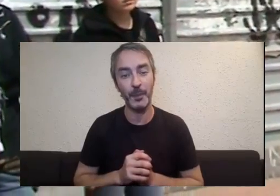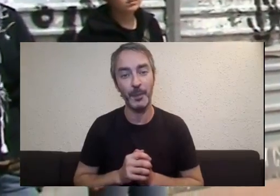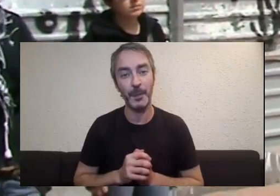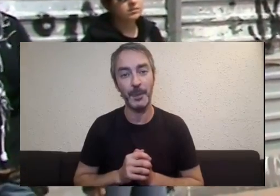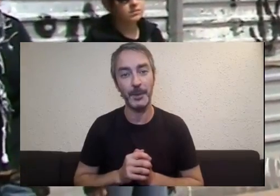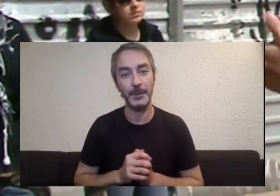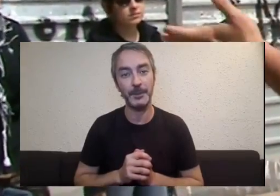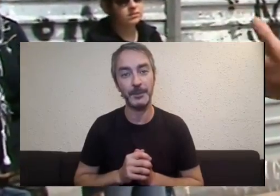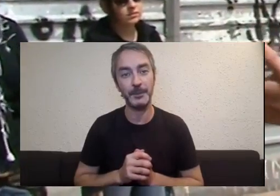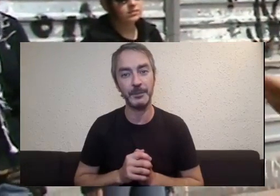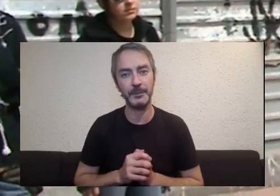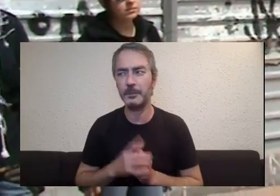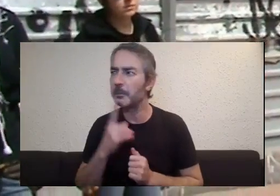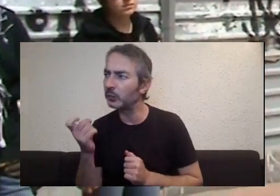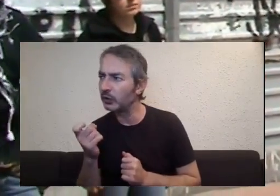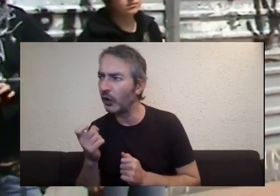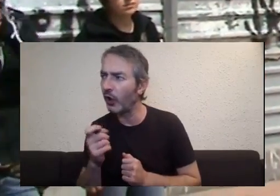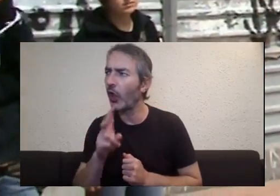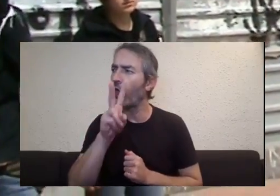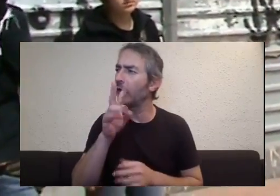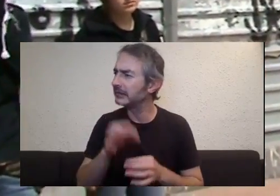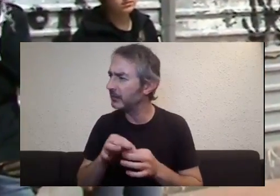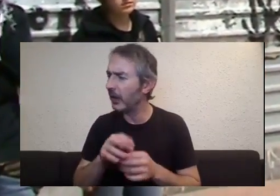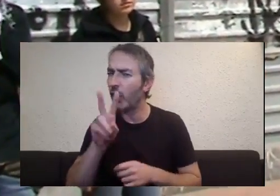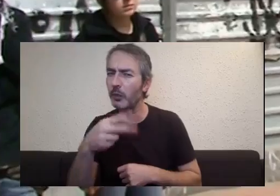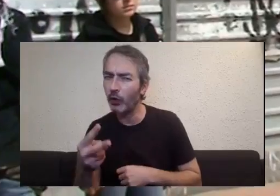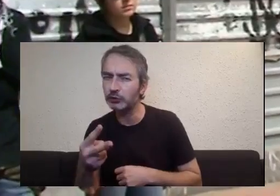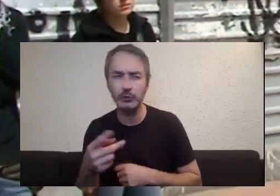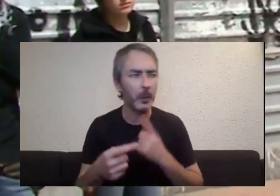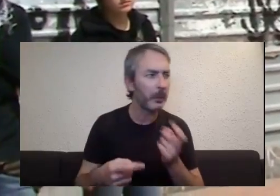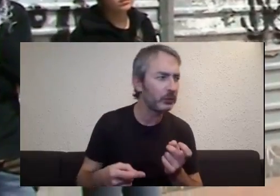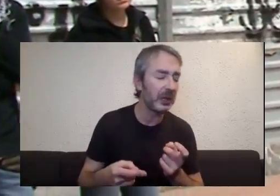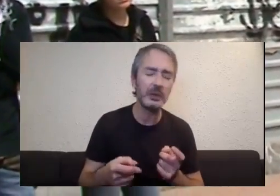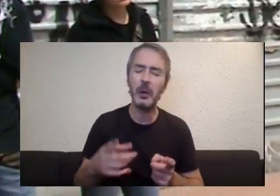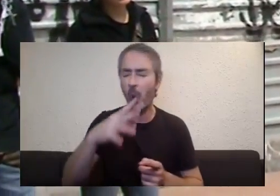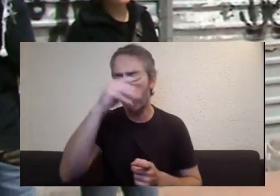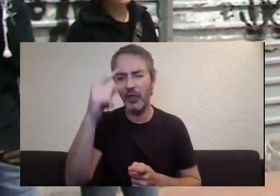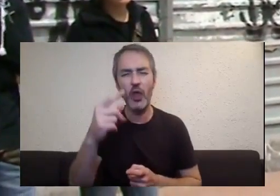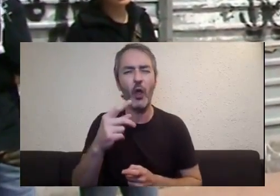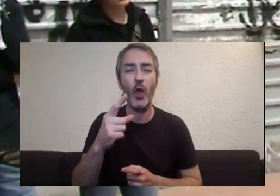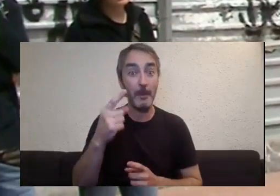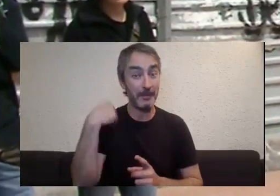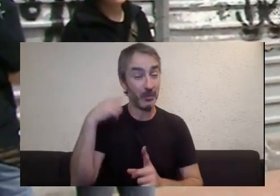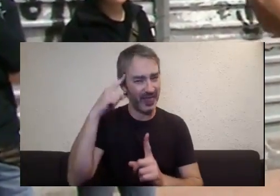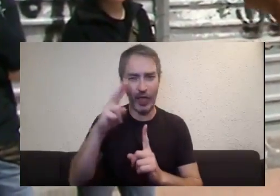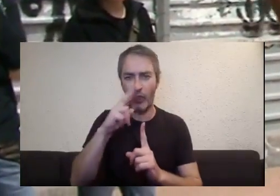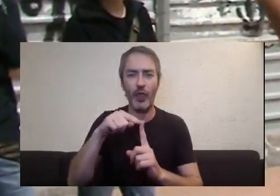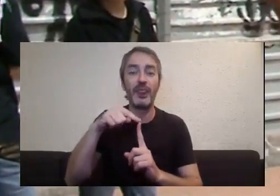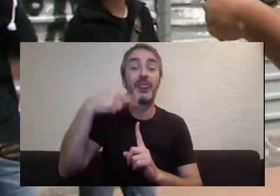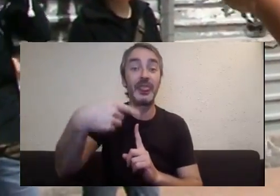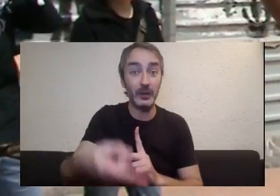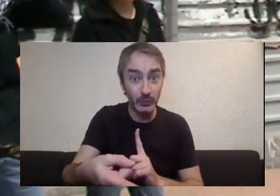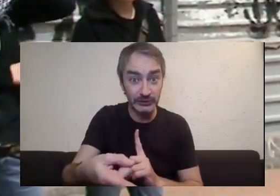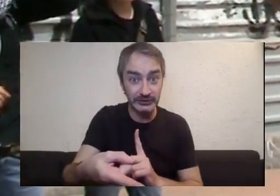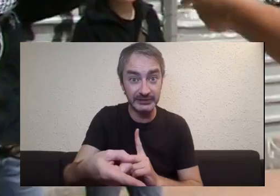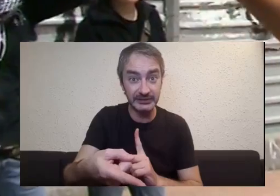del 2004, o que em sembla... Va ser el 2002. Va ser el 2002. Però no sé si va ser